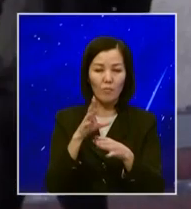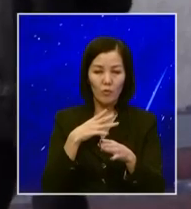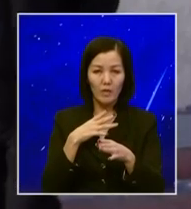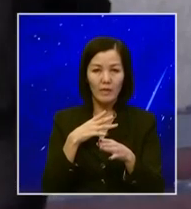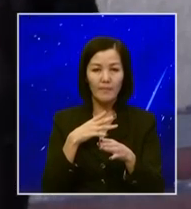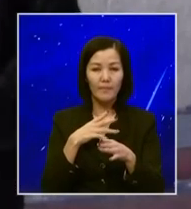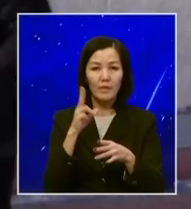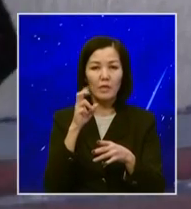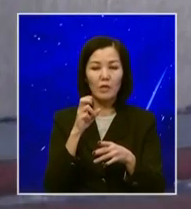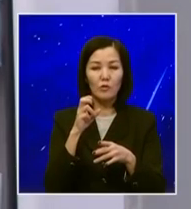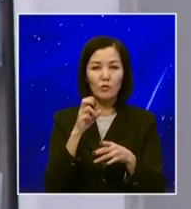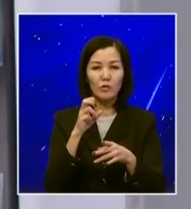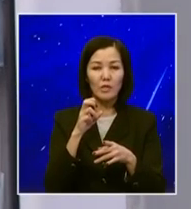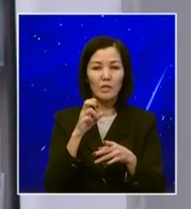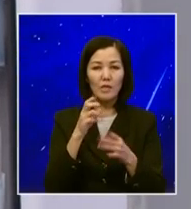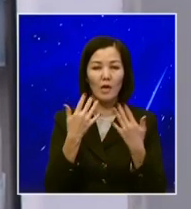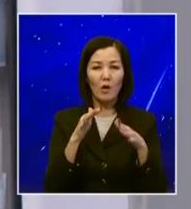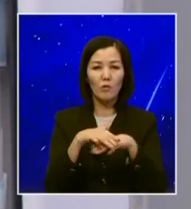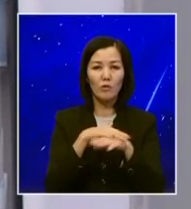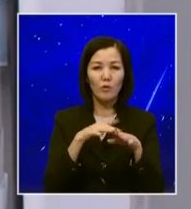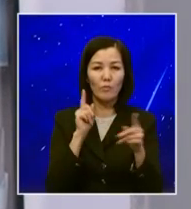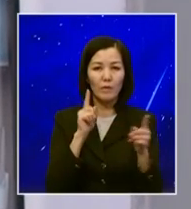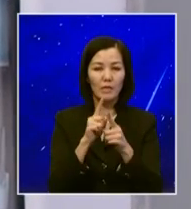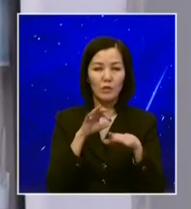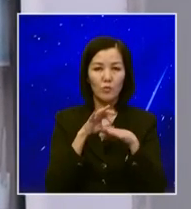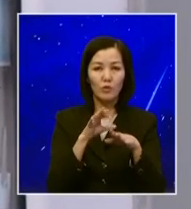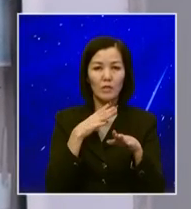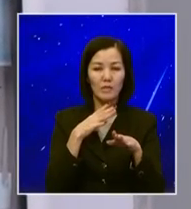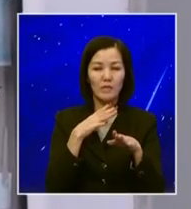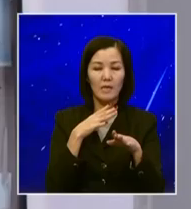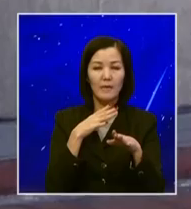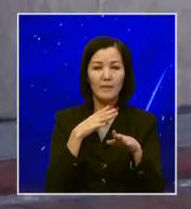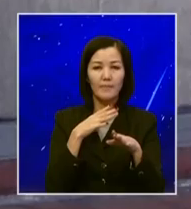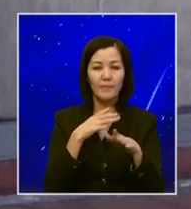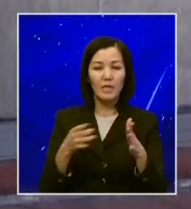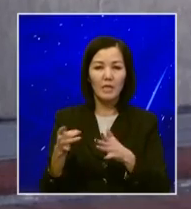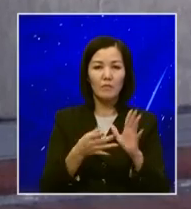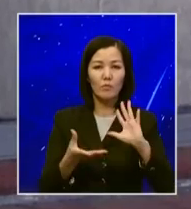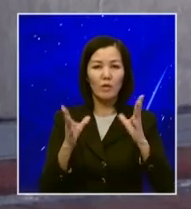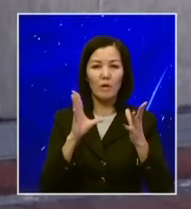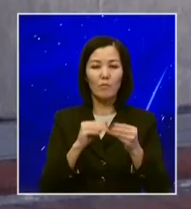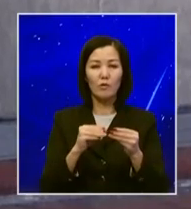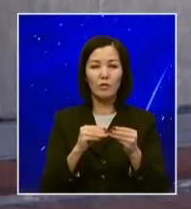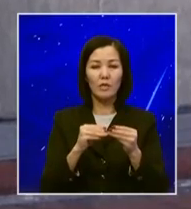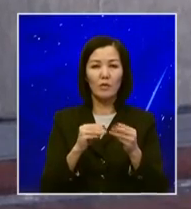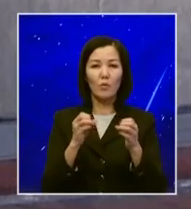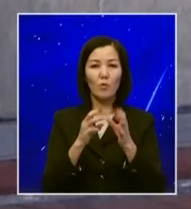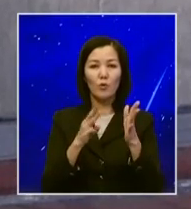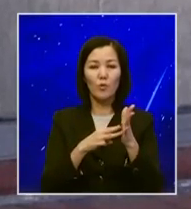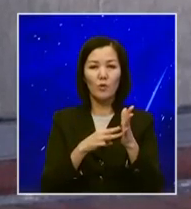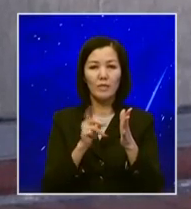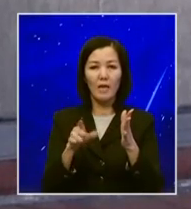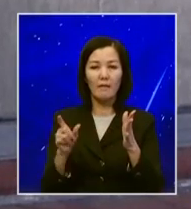қатар 200-ден астам ауыл тұрғындарымен кездесу өткізіп жатыр. Республика бойынша мәжілісіне 19